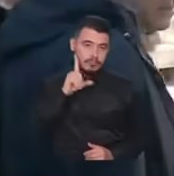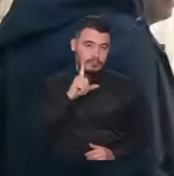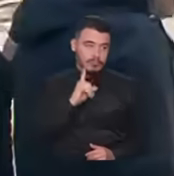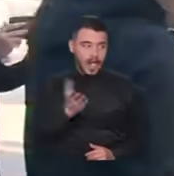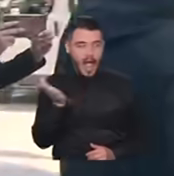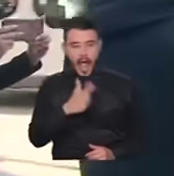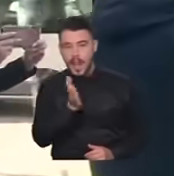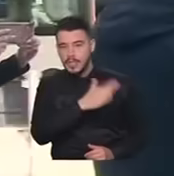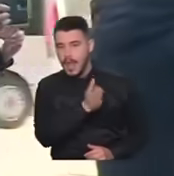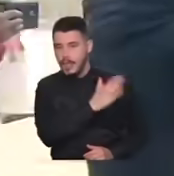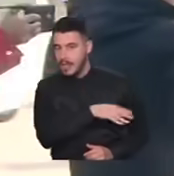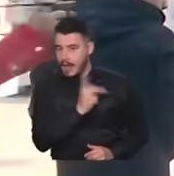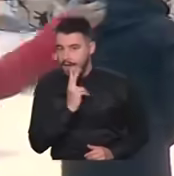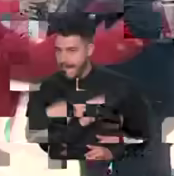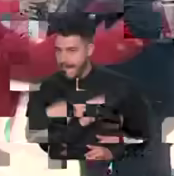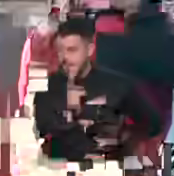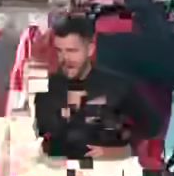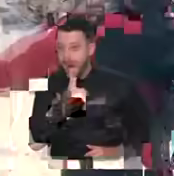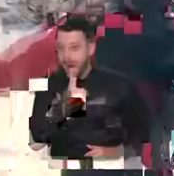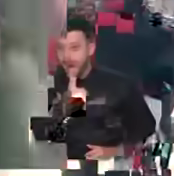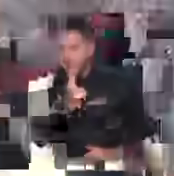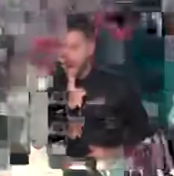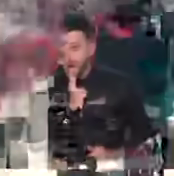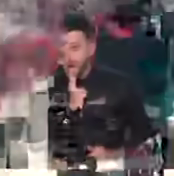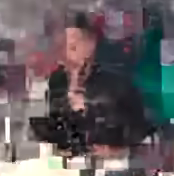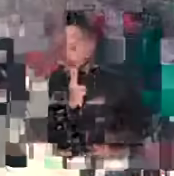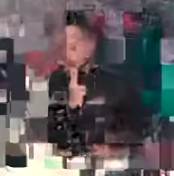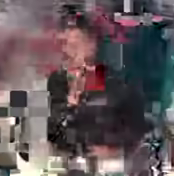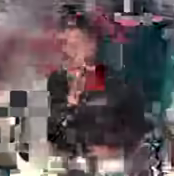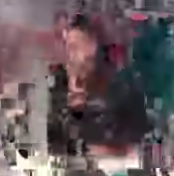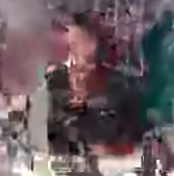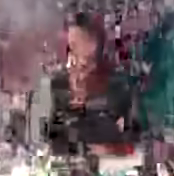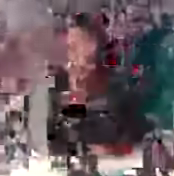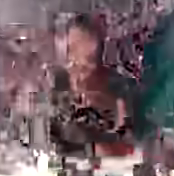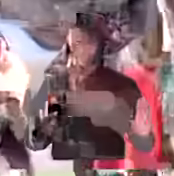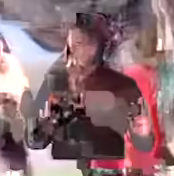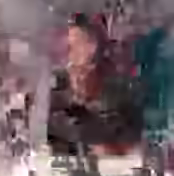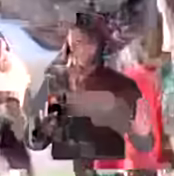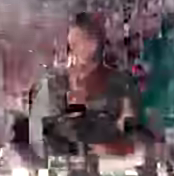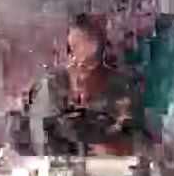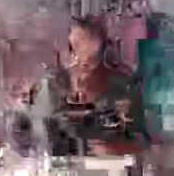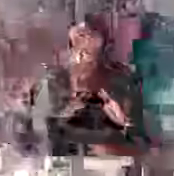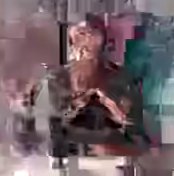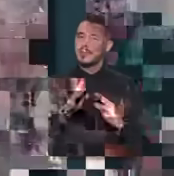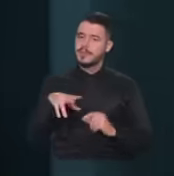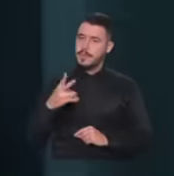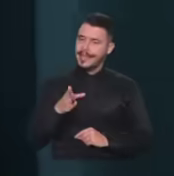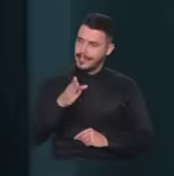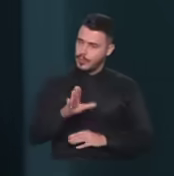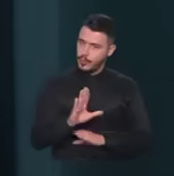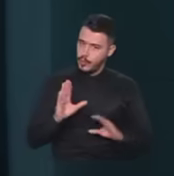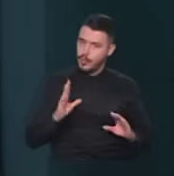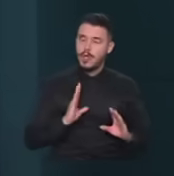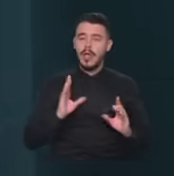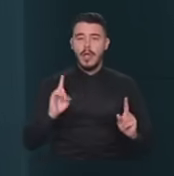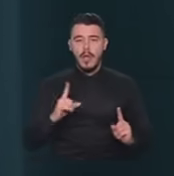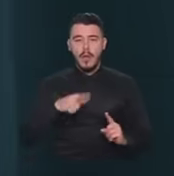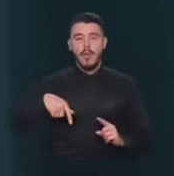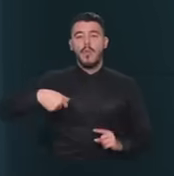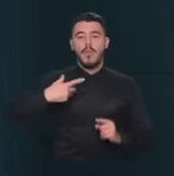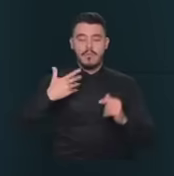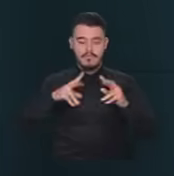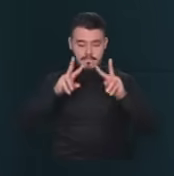Ο κατηγορούμενος νοσηλευτής στην Πάτρα. Ο ανακριτής άκουσε τους ισχυρισμούς του μετά τη